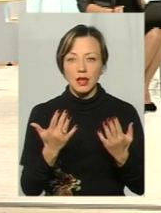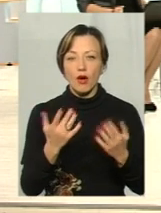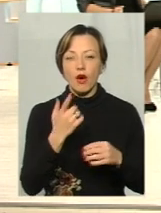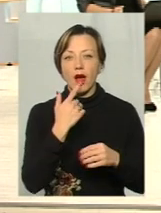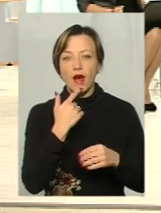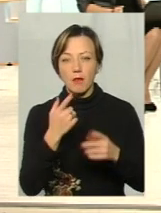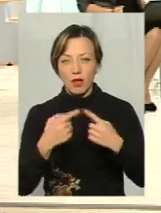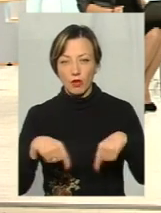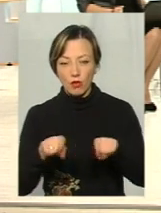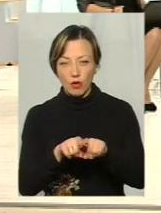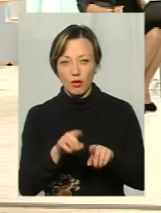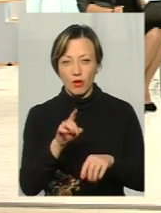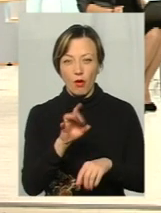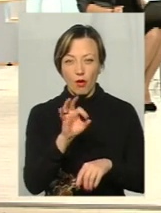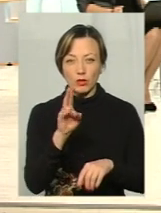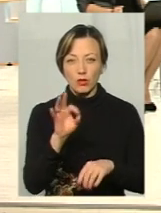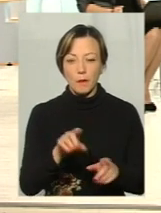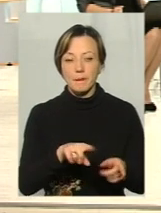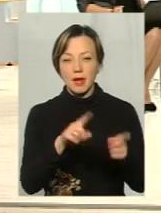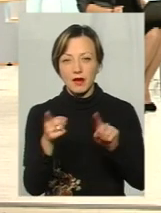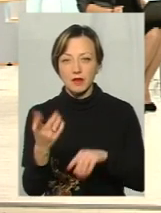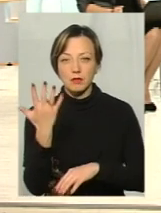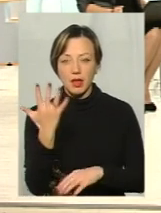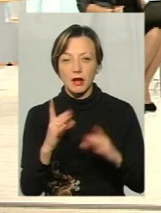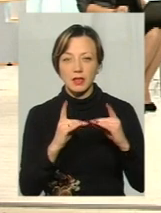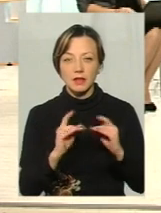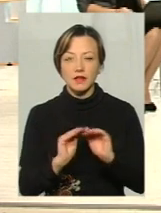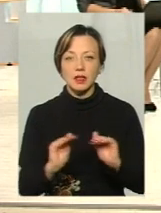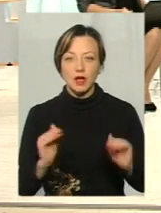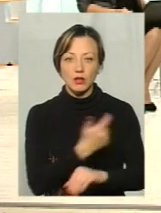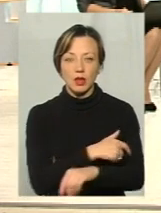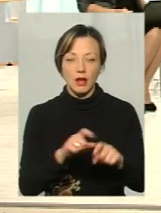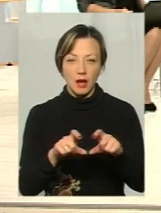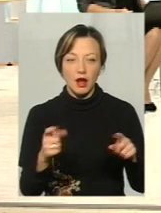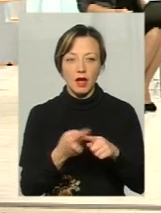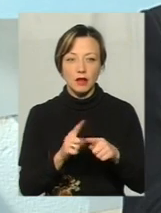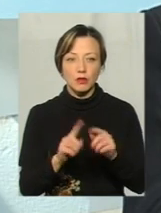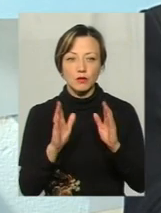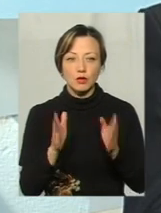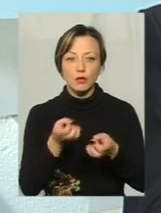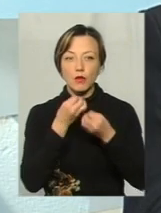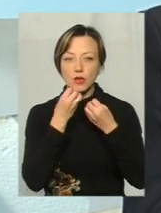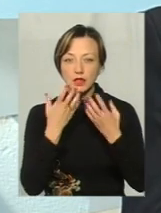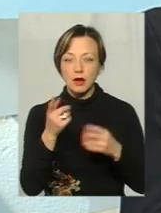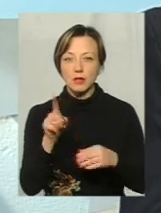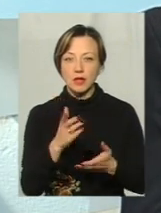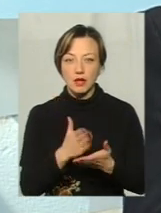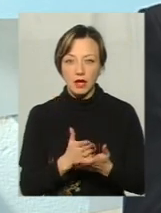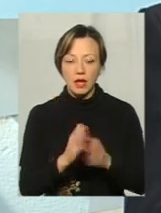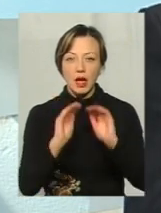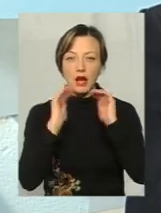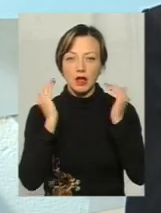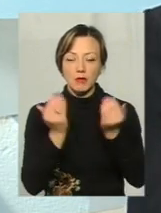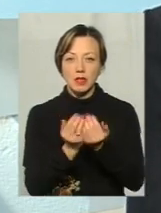умови, але перевести все ж таки 5 тих ліжок в дитячу лікарню. Це буде позитив. Там є і